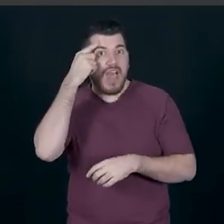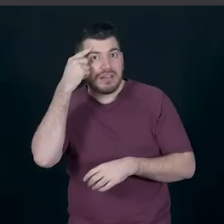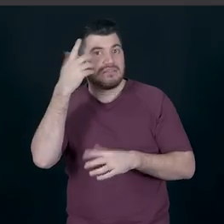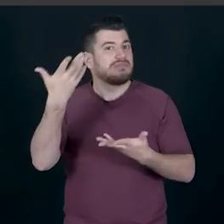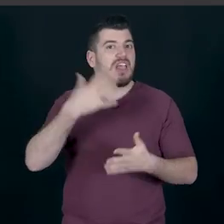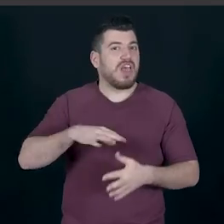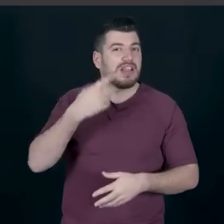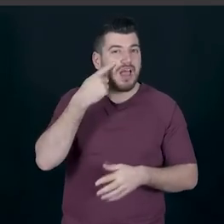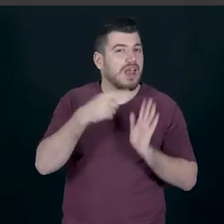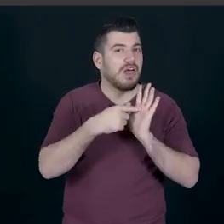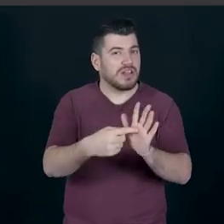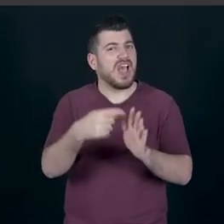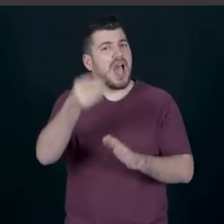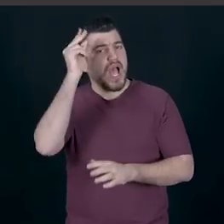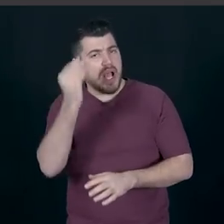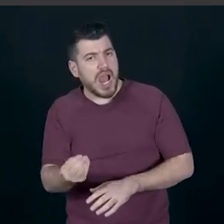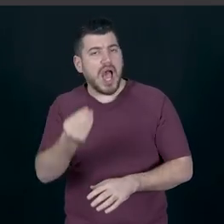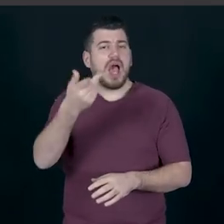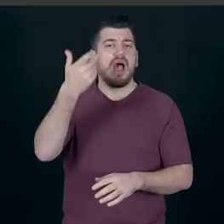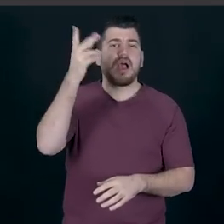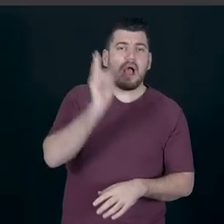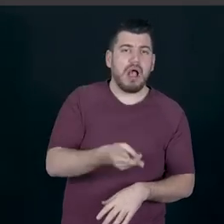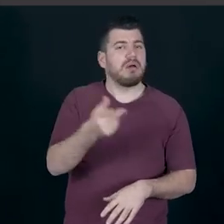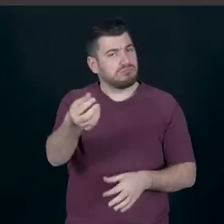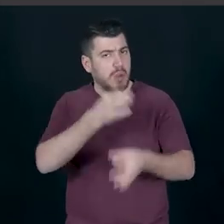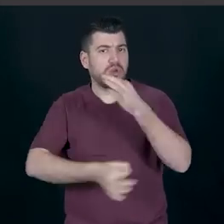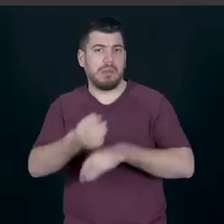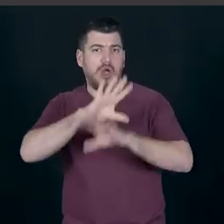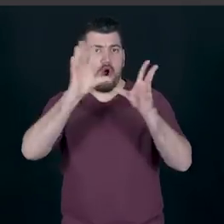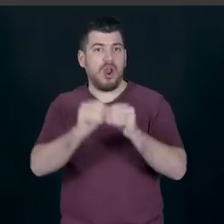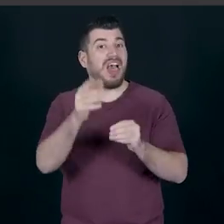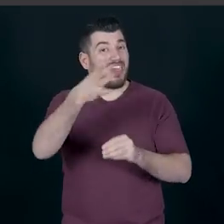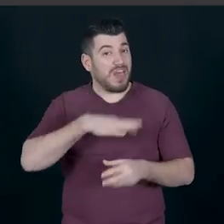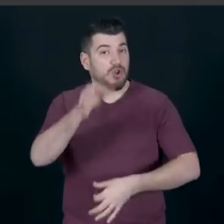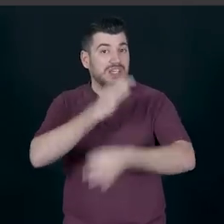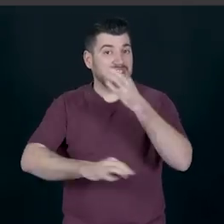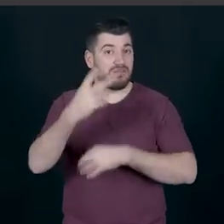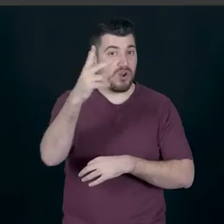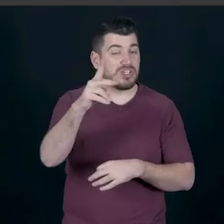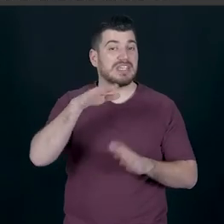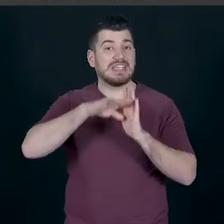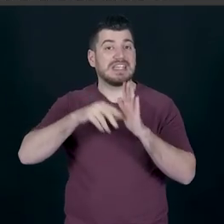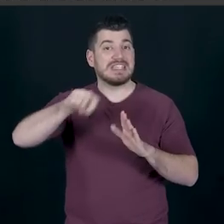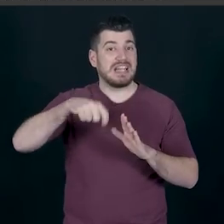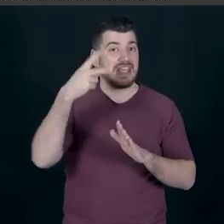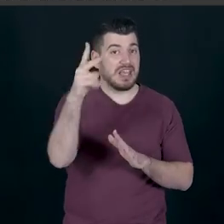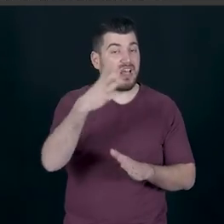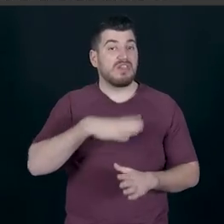τα βλέπω κακά και καλά πάντα. Ακούω τις συμβουλές σας, ακούω τις συνταγές σας. Θα ήθελα